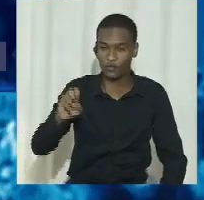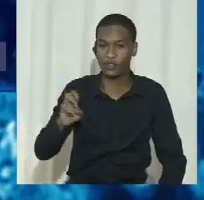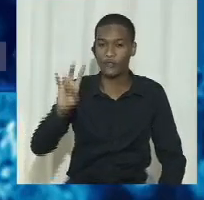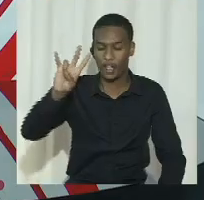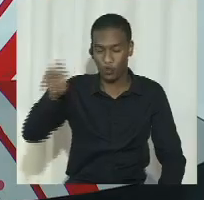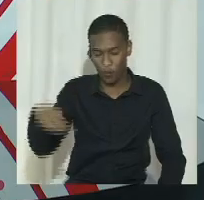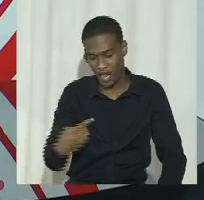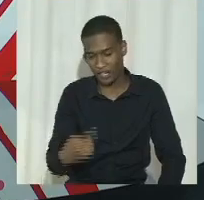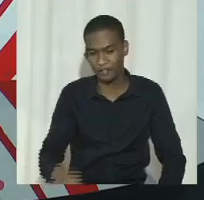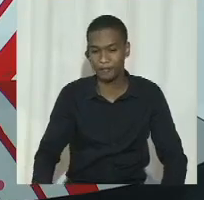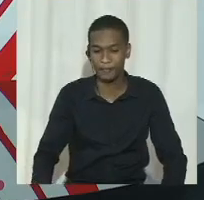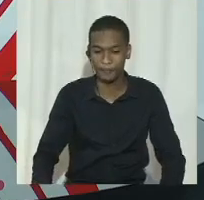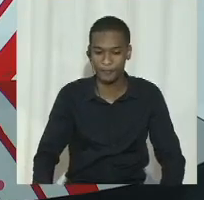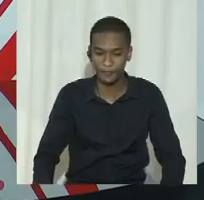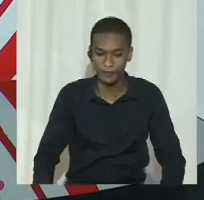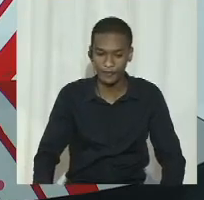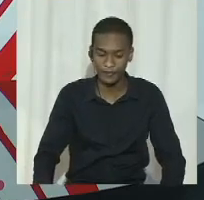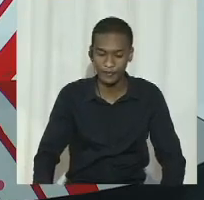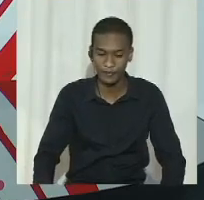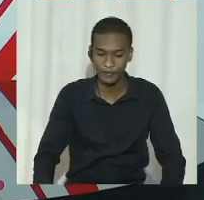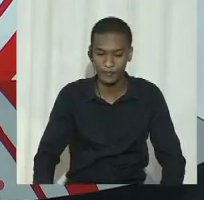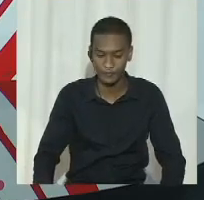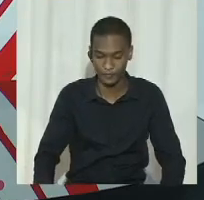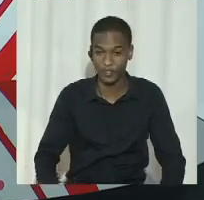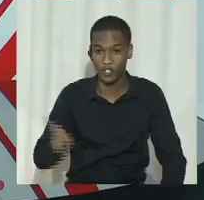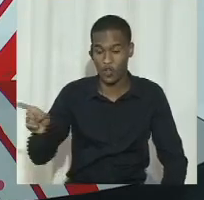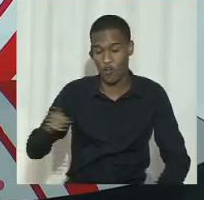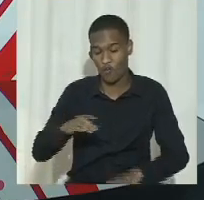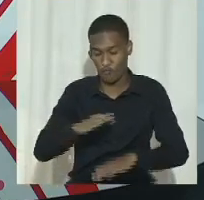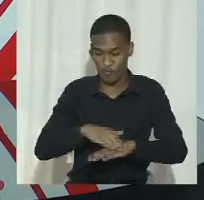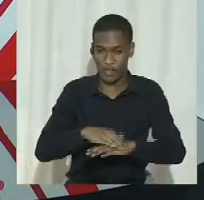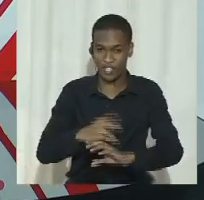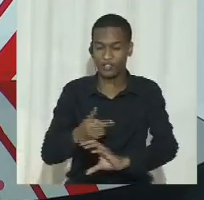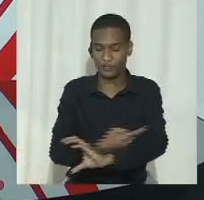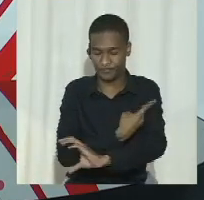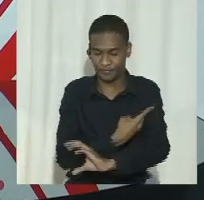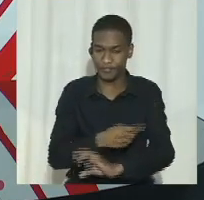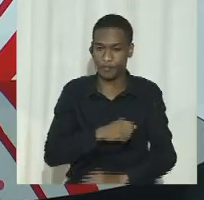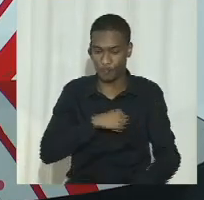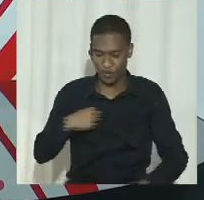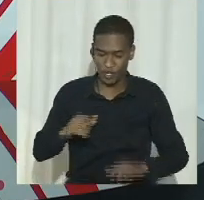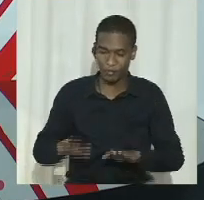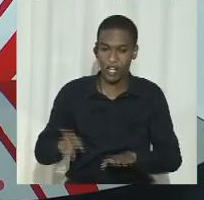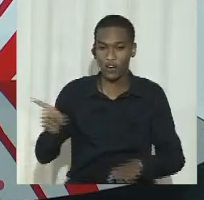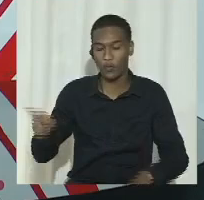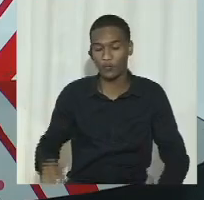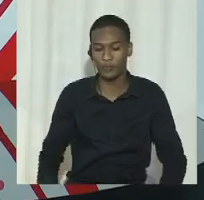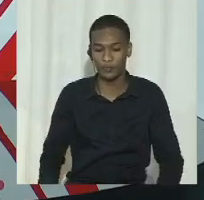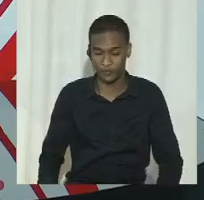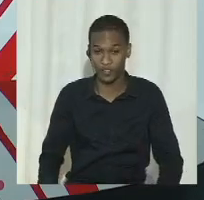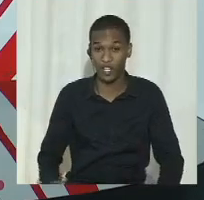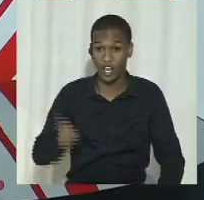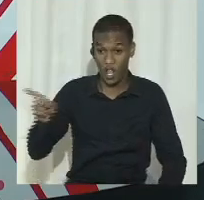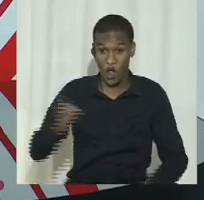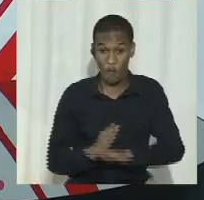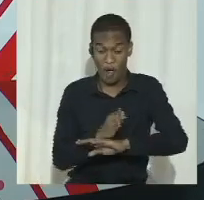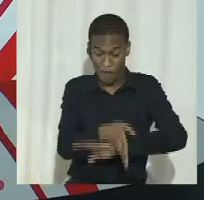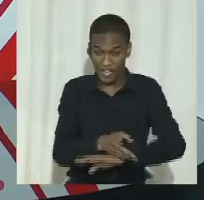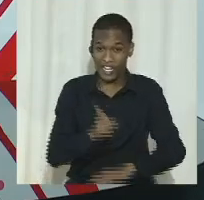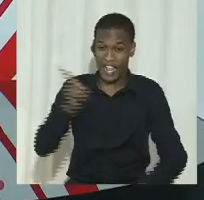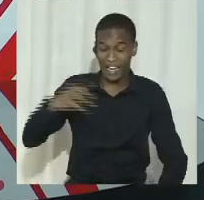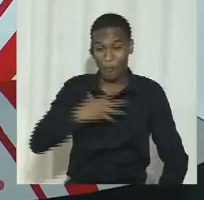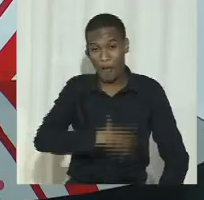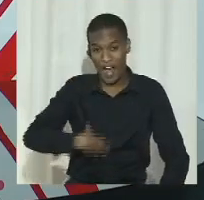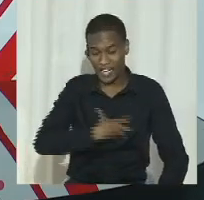hetsy vaovao mandinina ny COVID-19 hatrany nitsidika ireo marary raisina ny tanany anivony centre